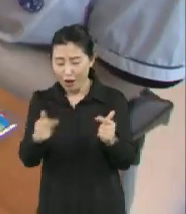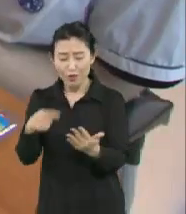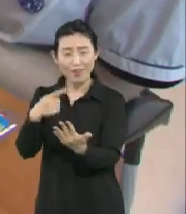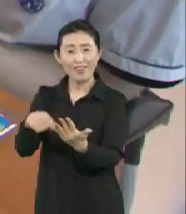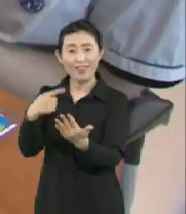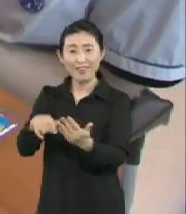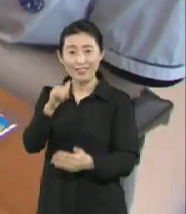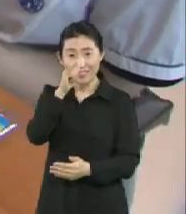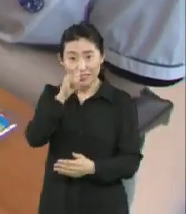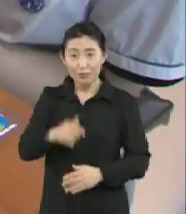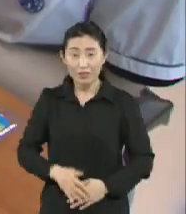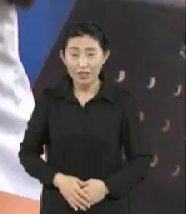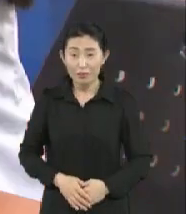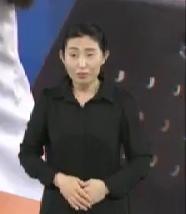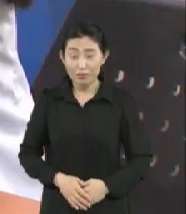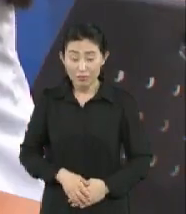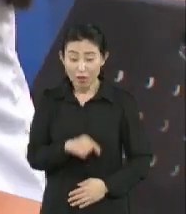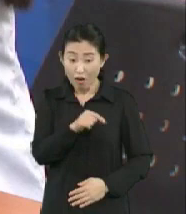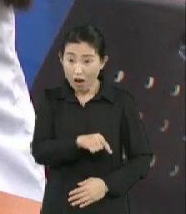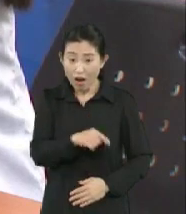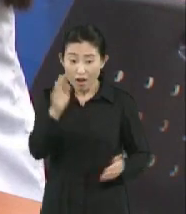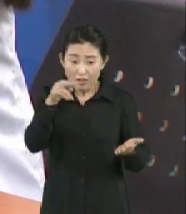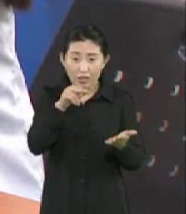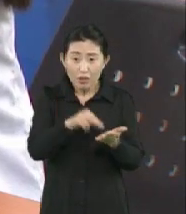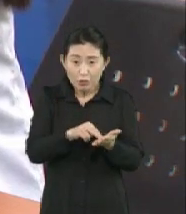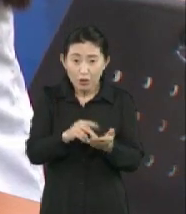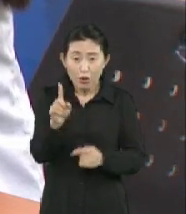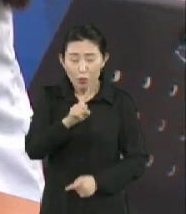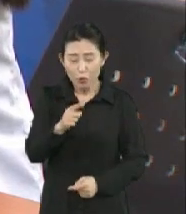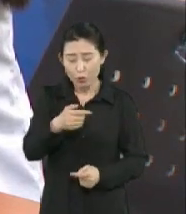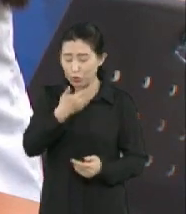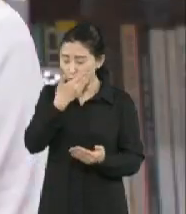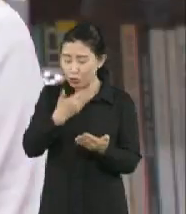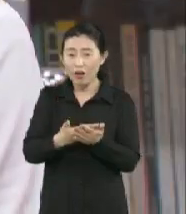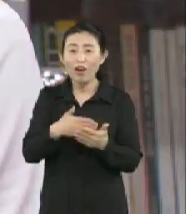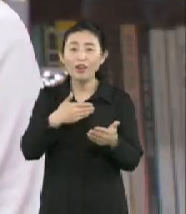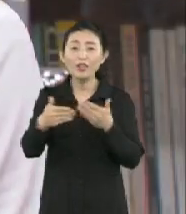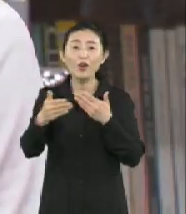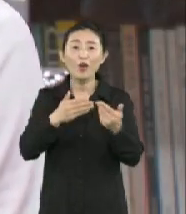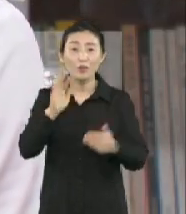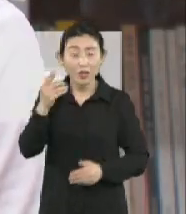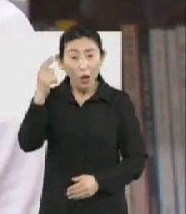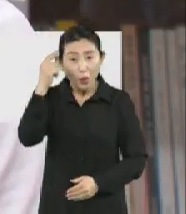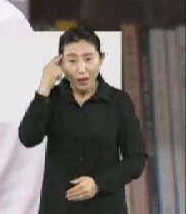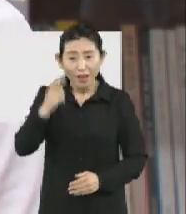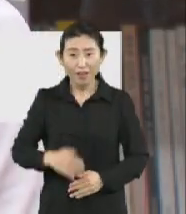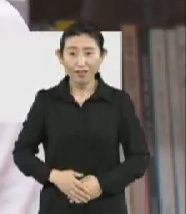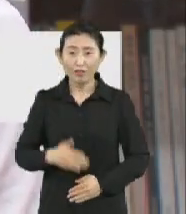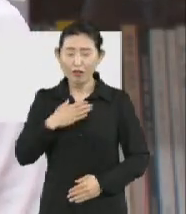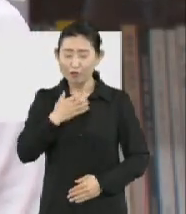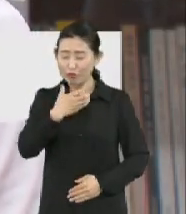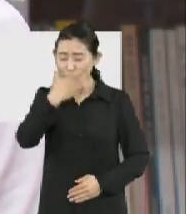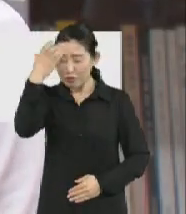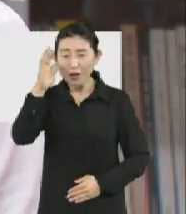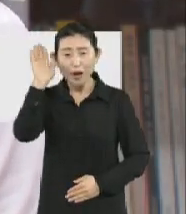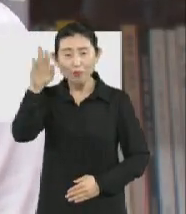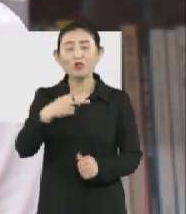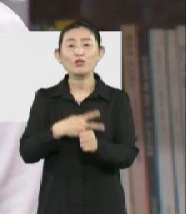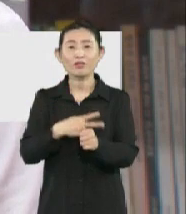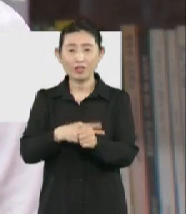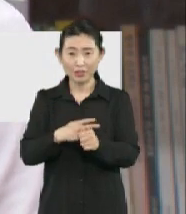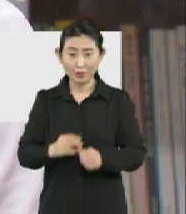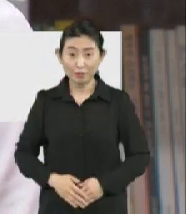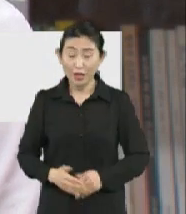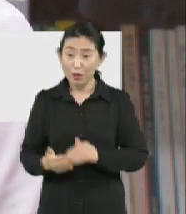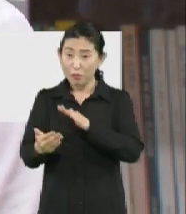수업을 진행하는데 가르치는 학생들에게도 소중한 경험이 됩니다. 제 꿈이 교사인데 아이들에게 먼저 다가가면서